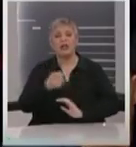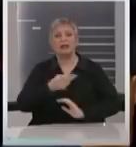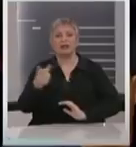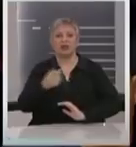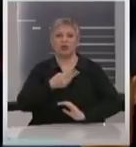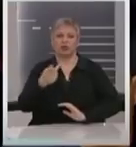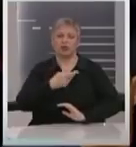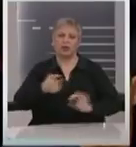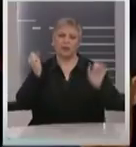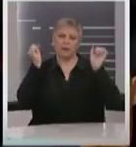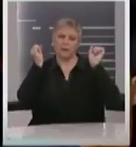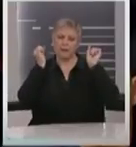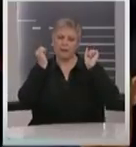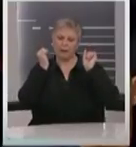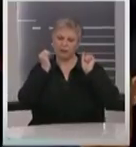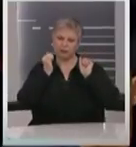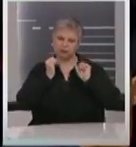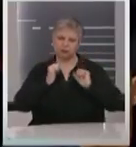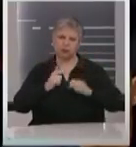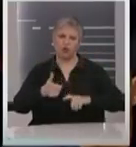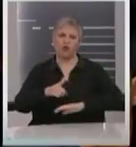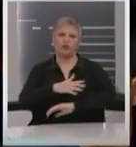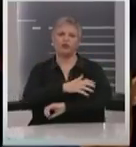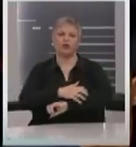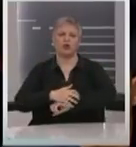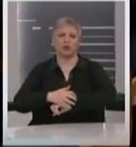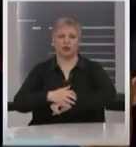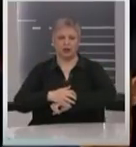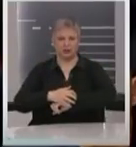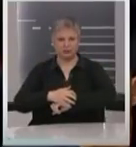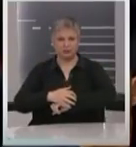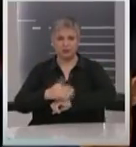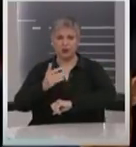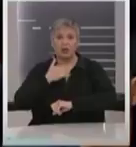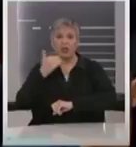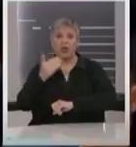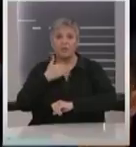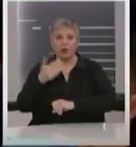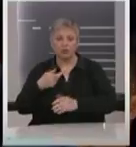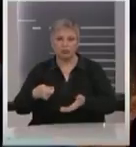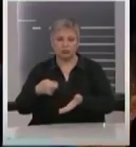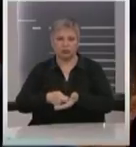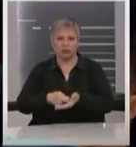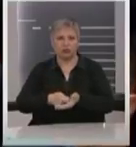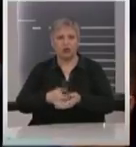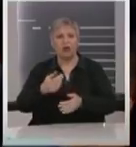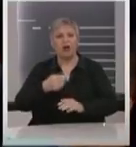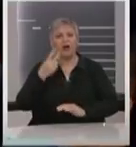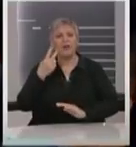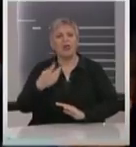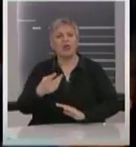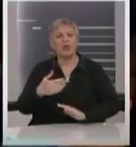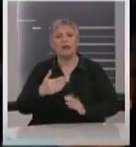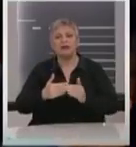η χρεοκοπία. Αλλά εάν δούμε σε βάθος χρόνου την εξέλιξη αυτού του χρέους, μετά το